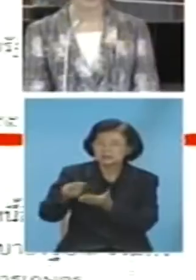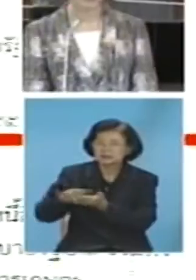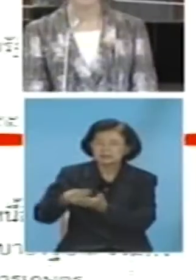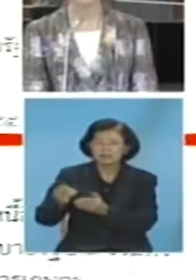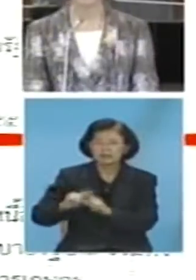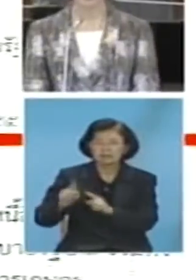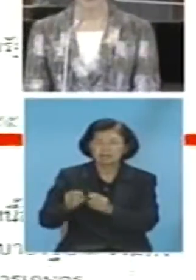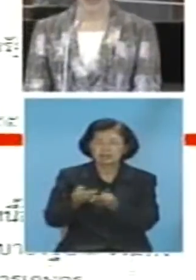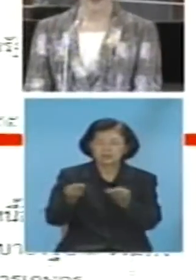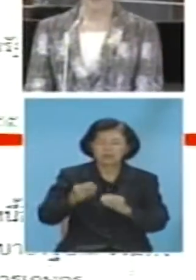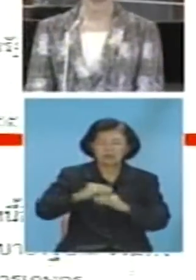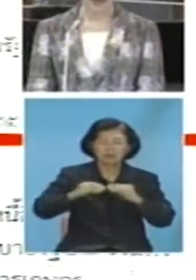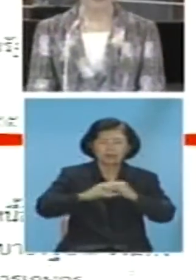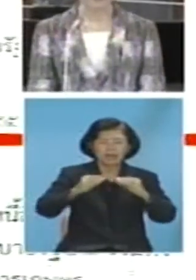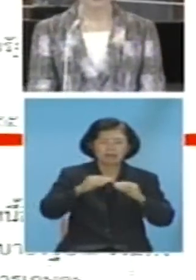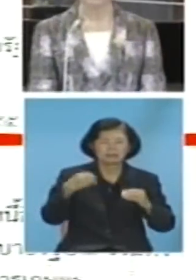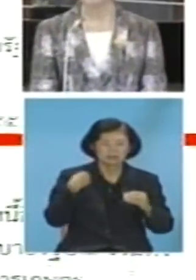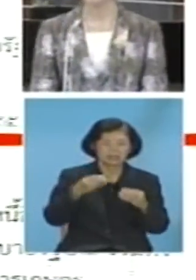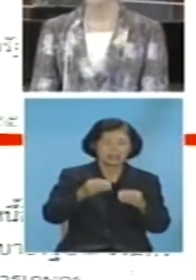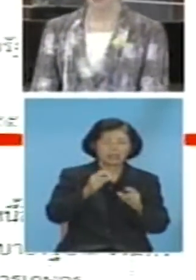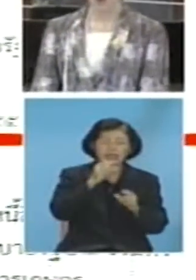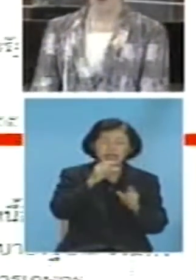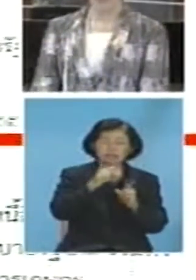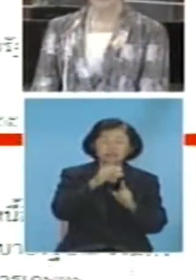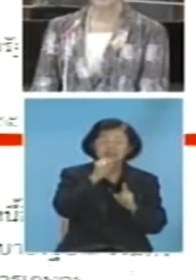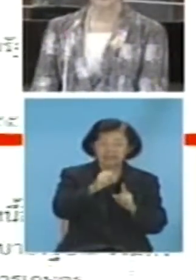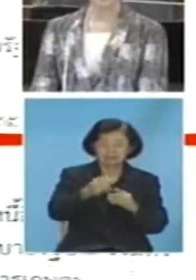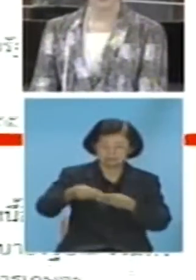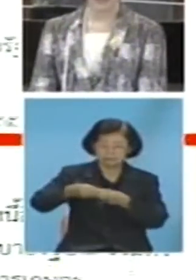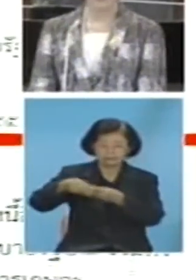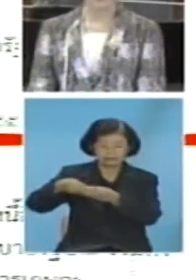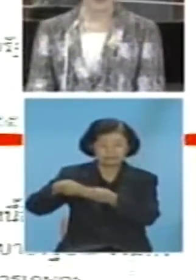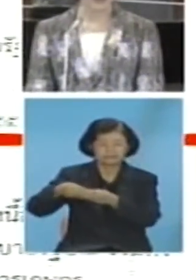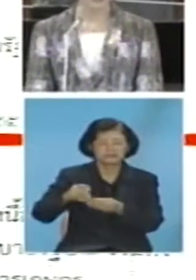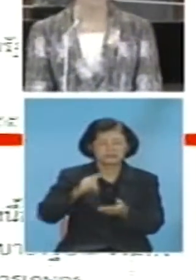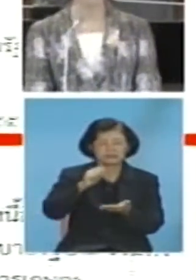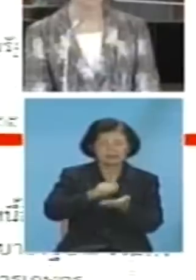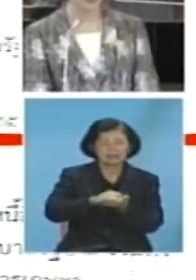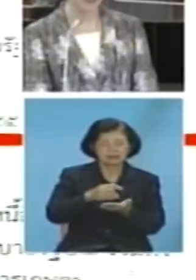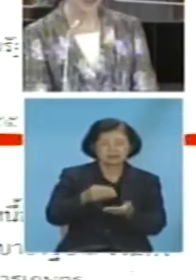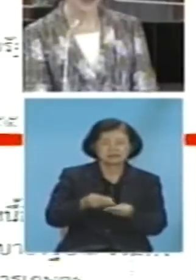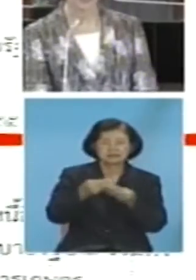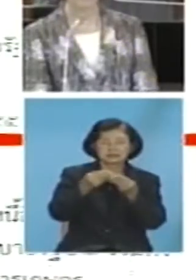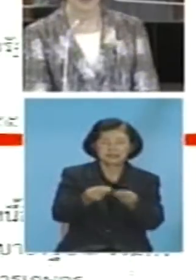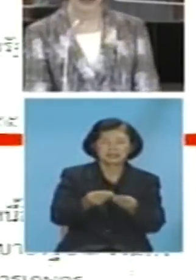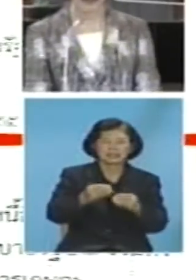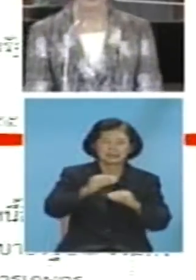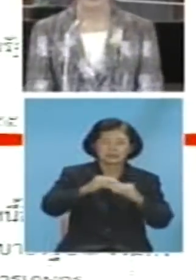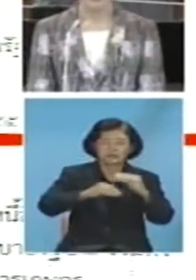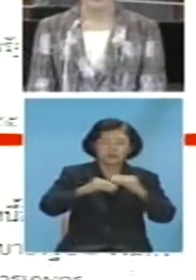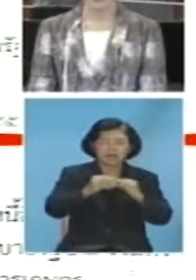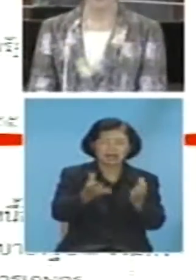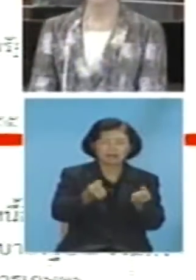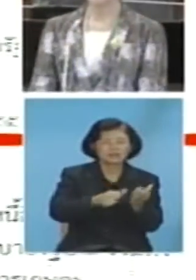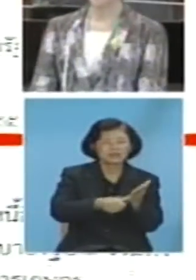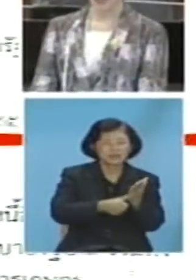ะซึ่งตรงนี้ก็ได้แนบคำสั่งที่มีวัตถุประสงค์ของการตั้งอนุกรรมการปิดบัญชีของโครงการรับจำนำข้าวมานะคะ